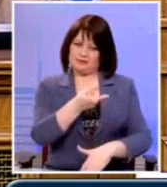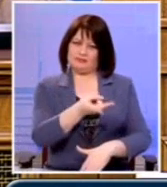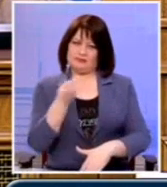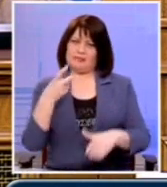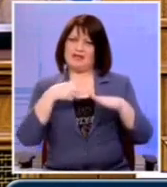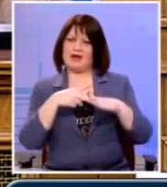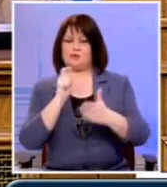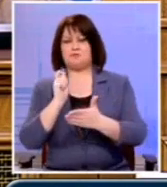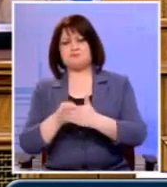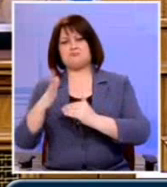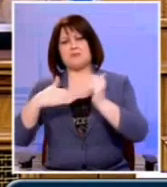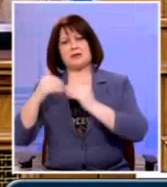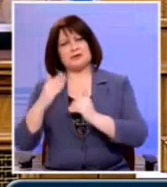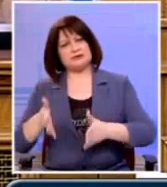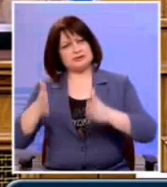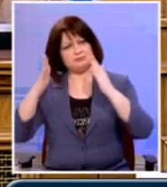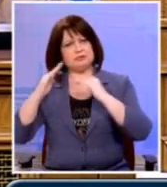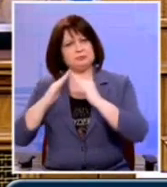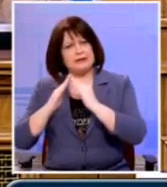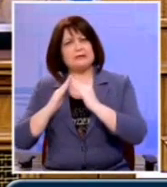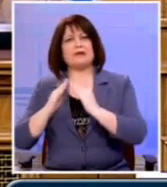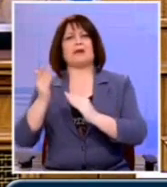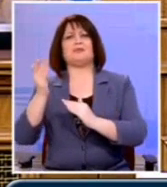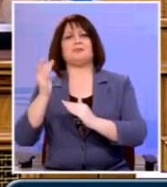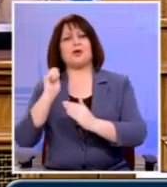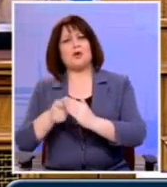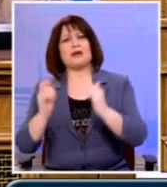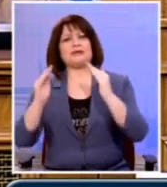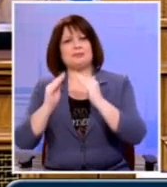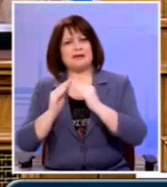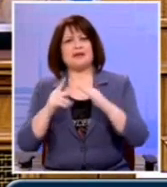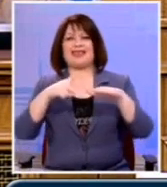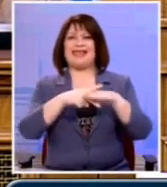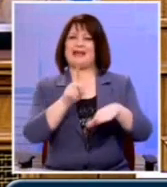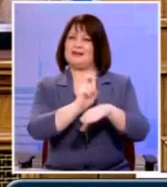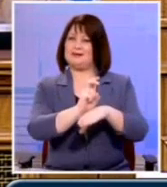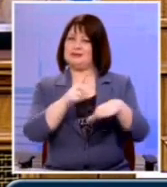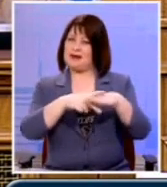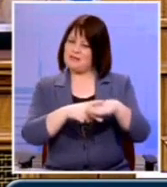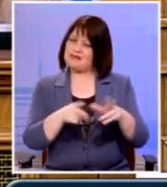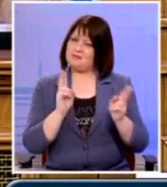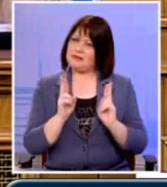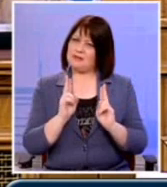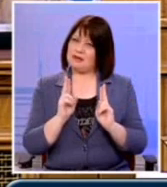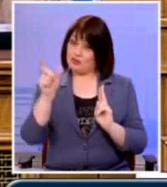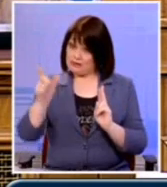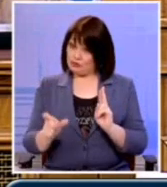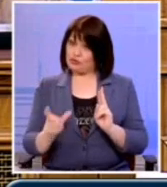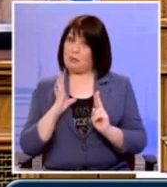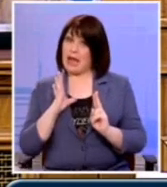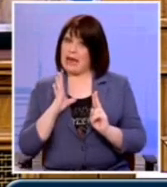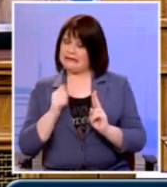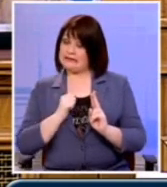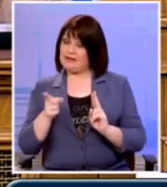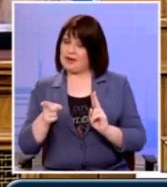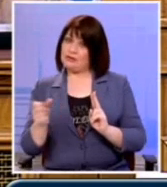να αγοράσει ένα σπίτι, για να χτίσει ένα σπίτι. Η τράπεζα αυτή κράταγε το δάνειο και ήλπιζε ότι ο συγκεκριμένος πελάτης